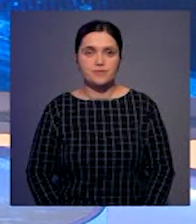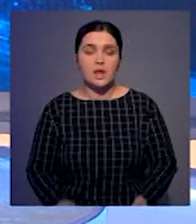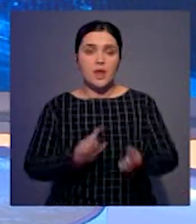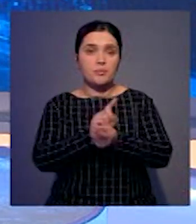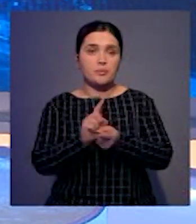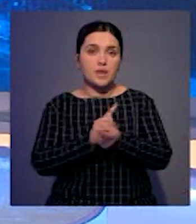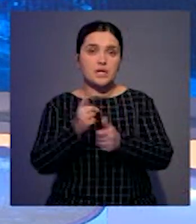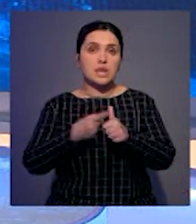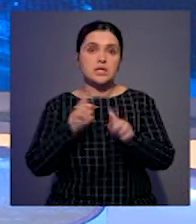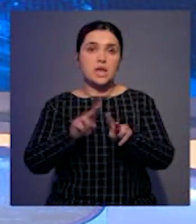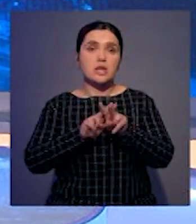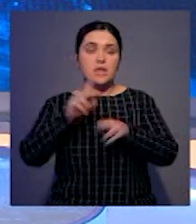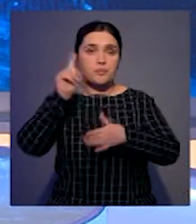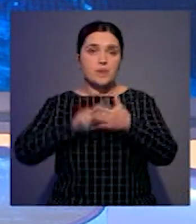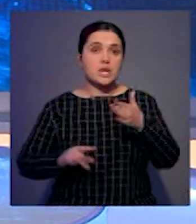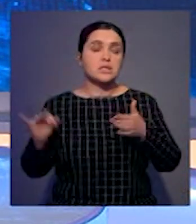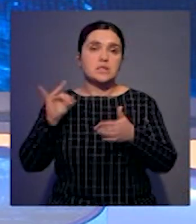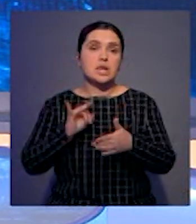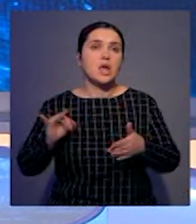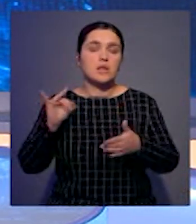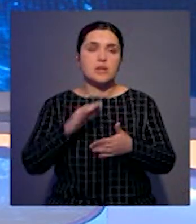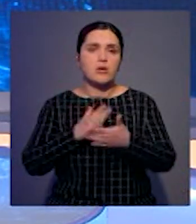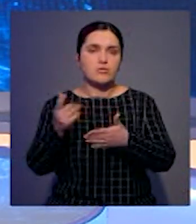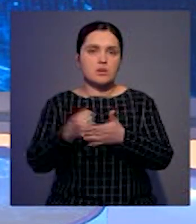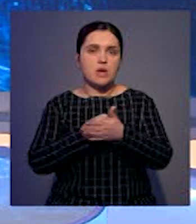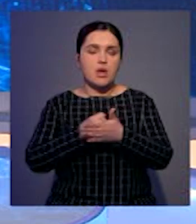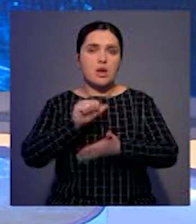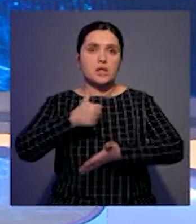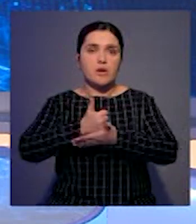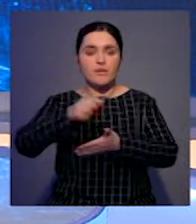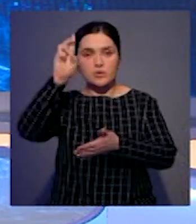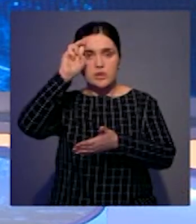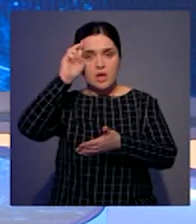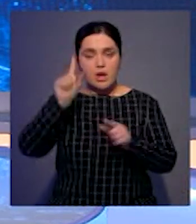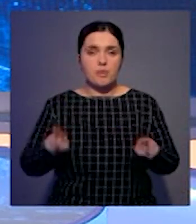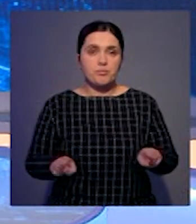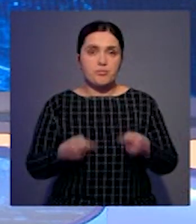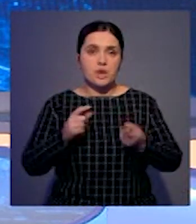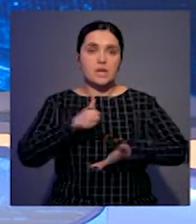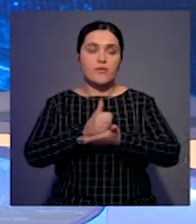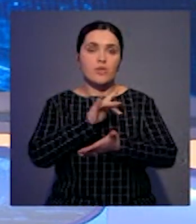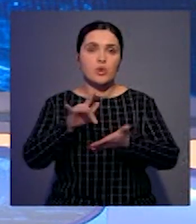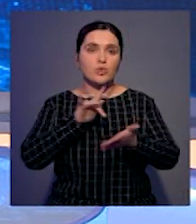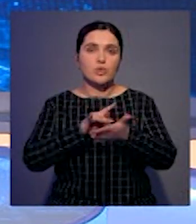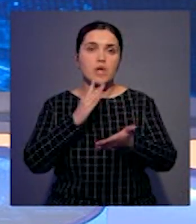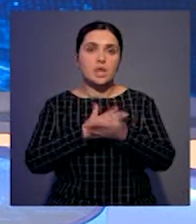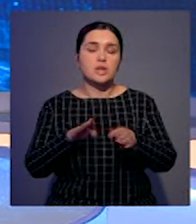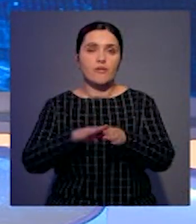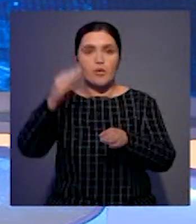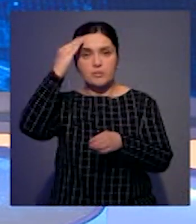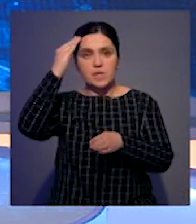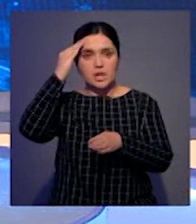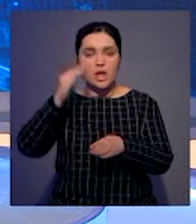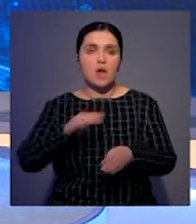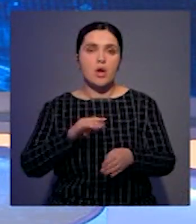Переименование столицы – это признание исторических заслуг первого президента в становлении всего государства и главного города страны, в частности.